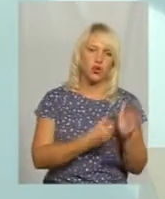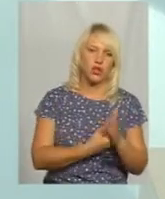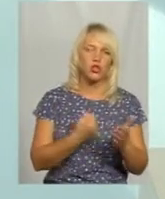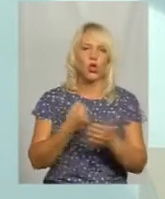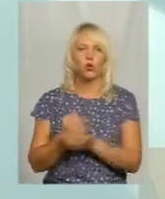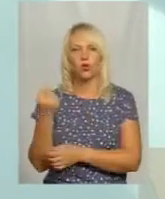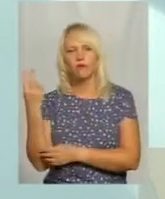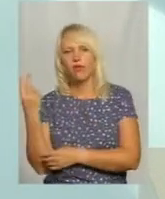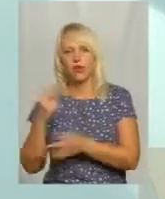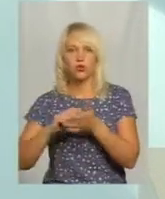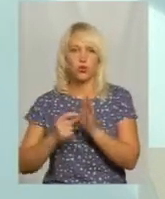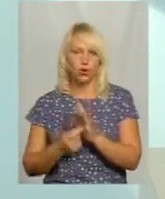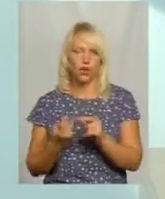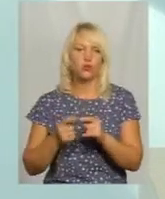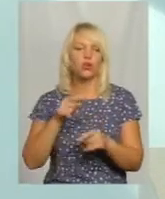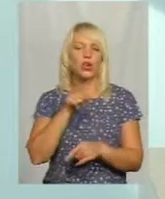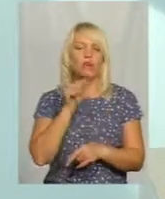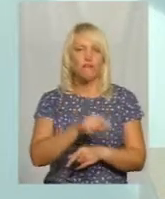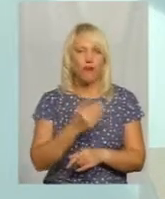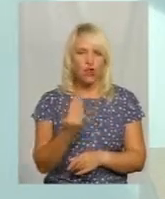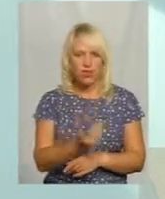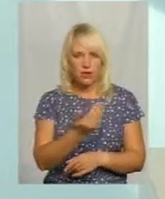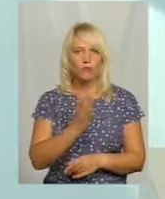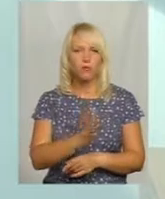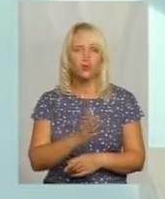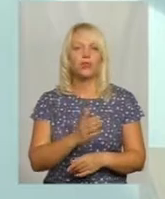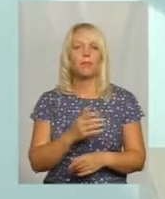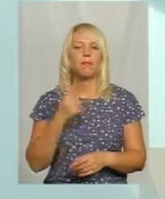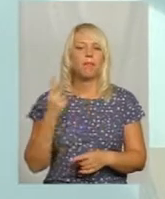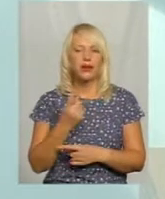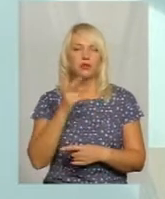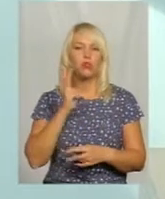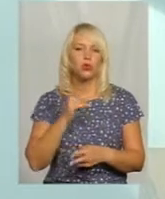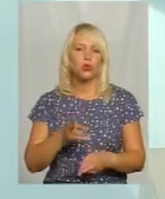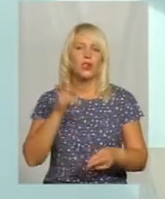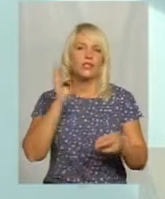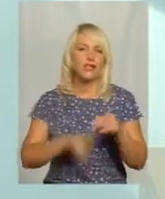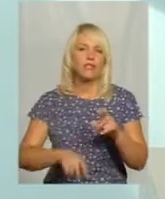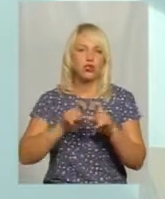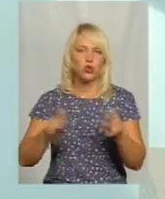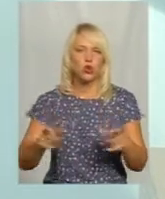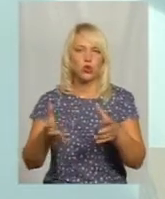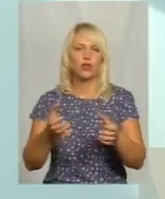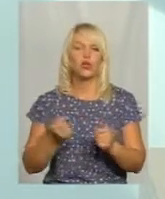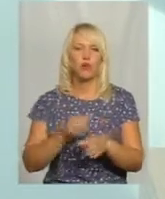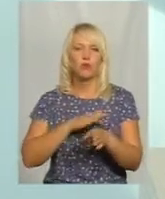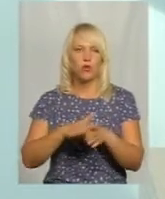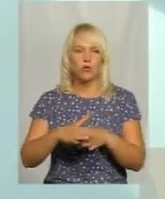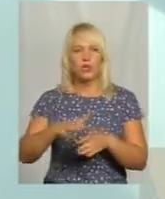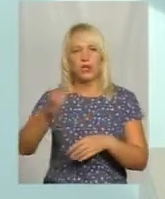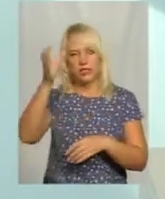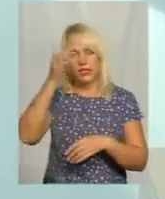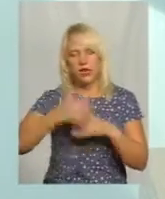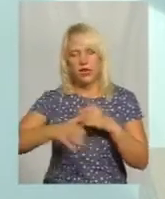до 12 класу. Тобто вони будуть першими, хто завершить школу, отримує повну